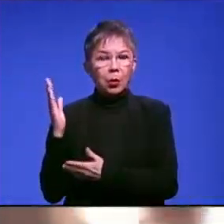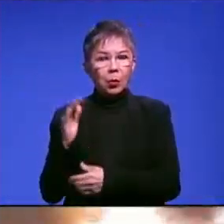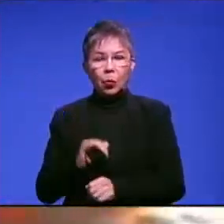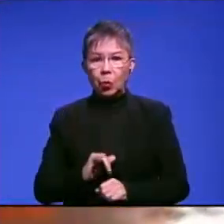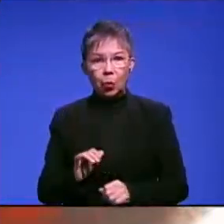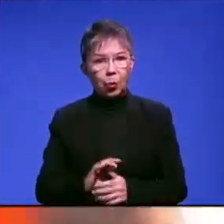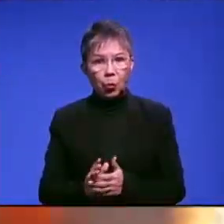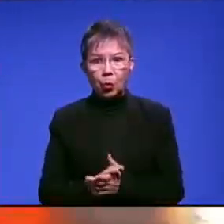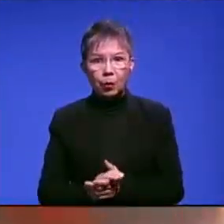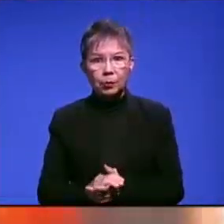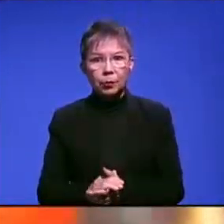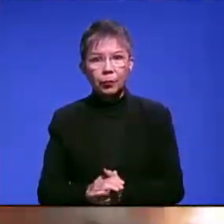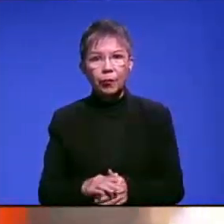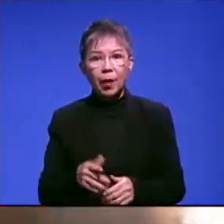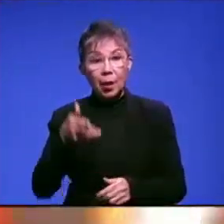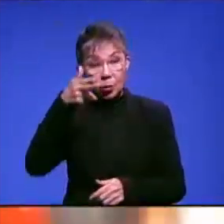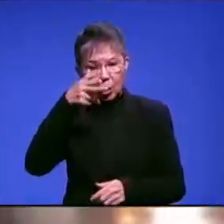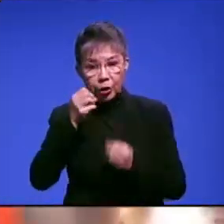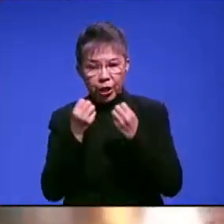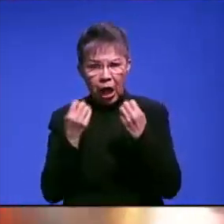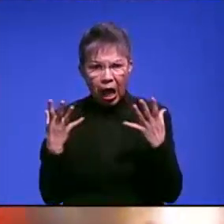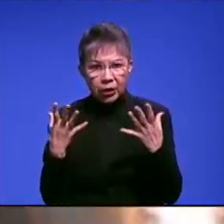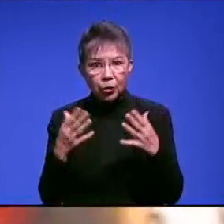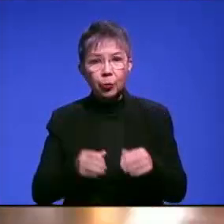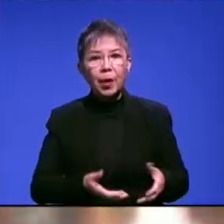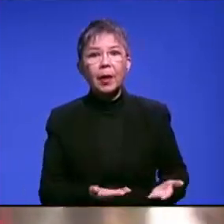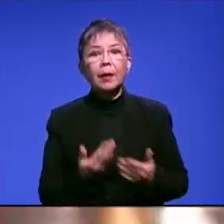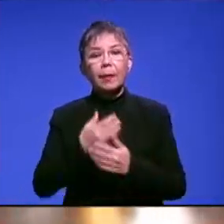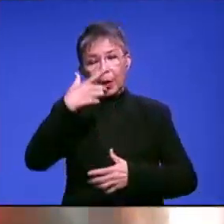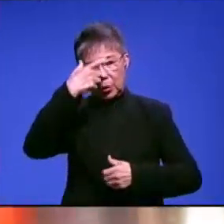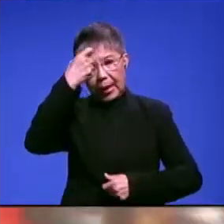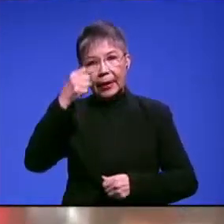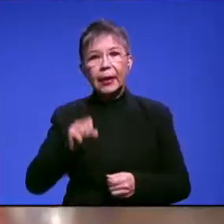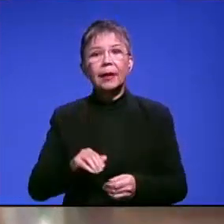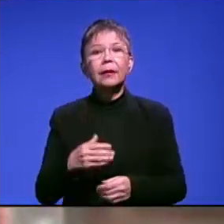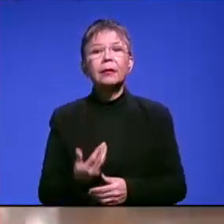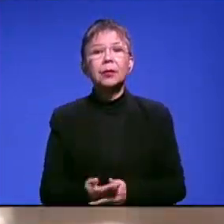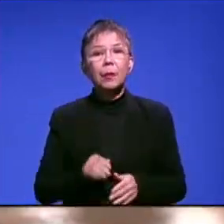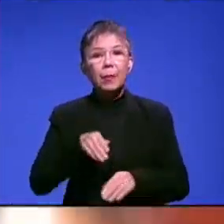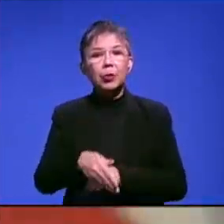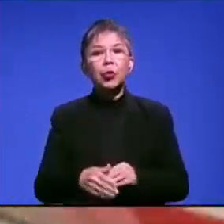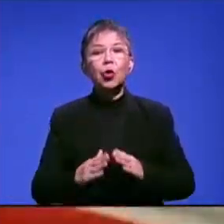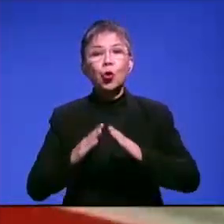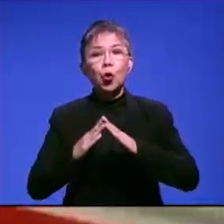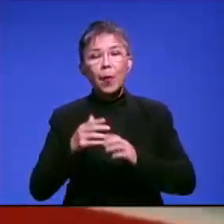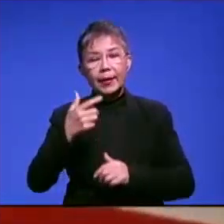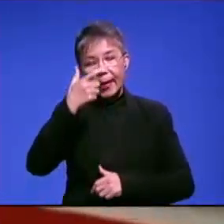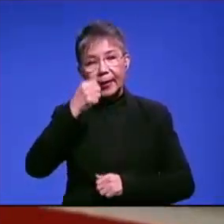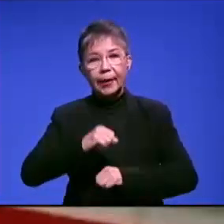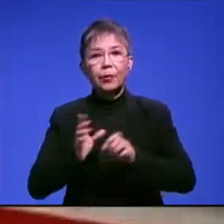berbeda. Deretan ambulans ini terekam jelas mengantre untuk mengantarkan pasien saat akan memasuki rumah sakit darurat Wisma